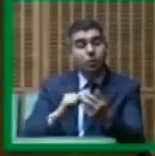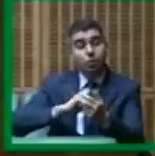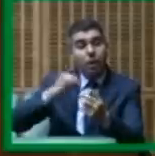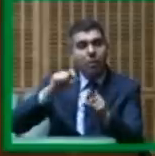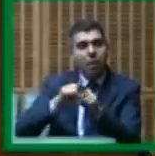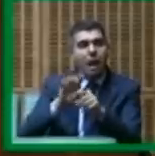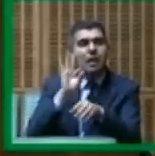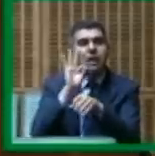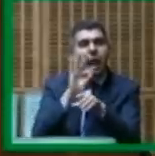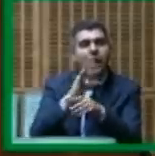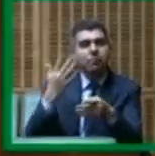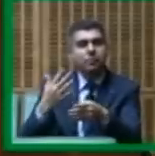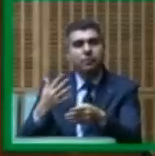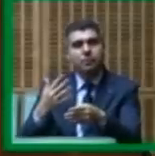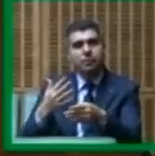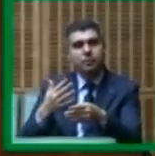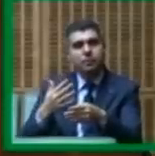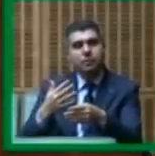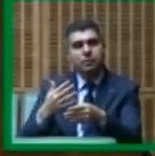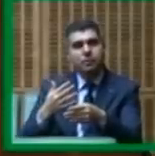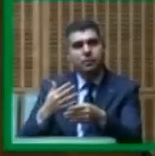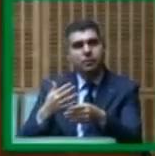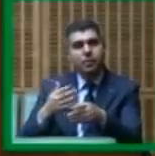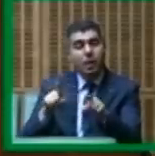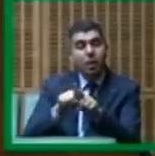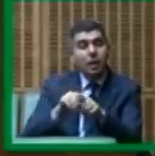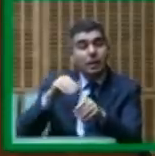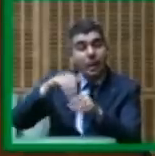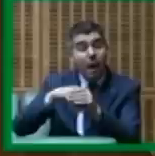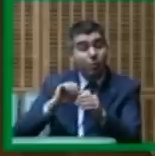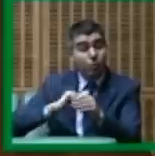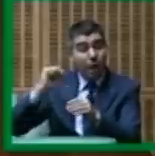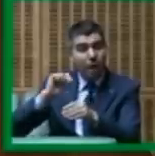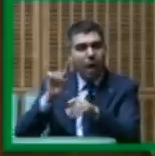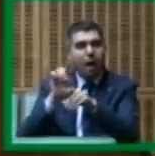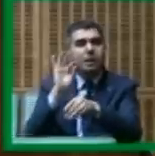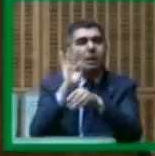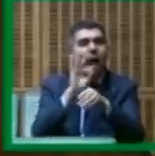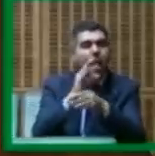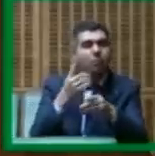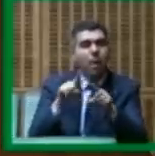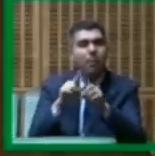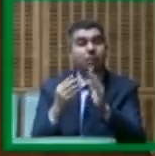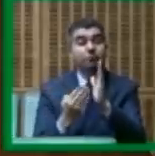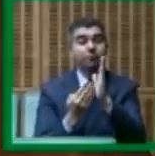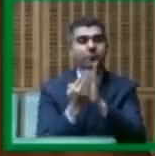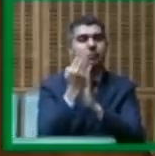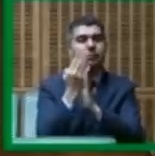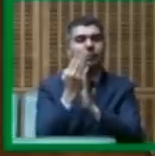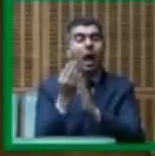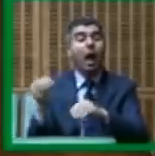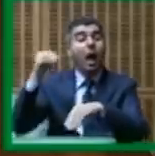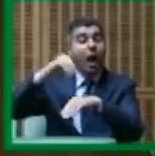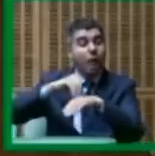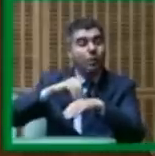يستافد. لا، اللي كتجيبوا الانتخابات خاصو يستافد من الرصيد ديالو باش يصلح، ماشي يدخل الحكومه باش يعاود ينجح